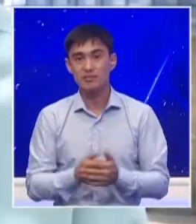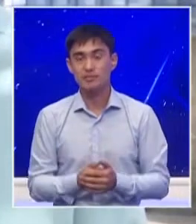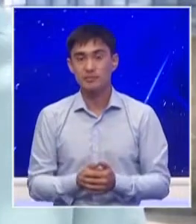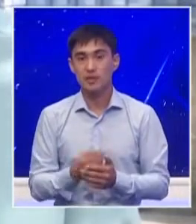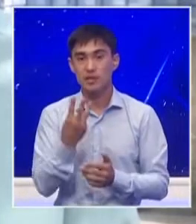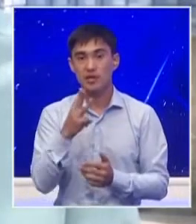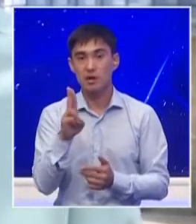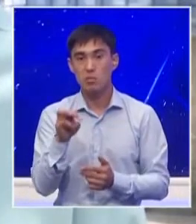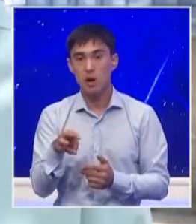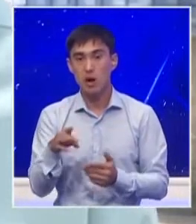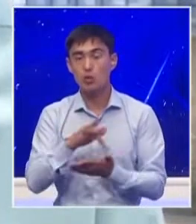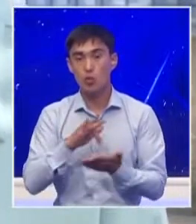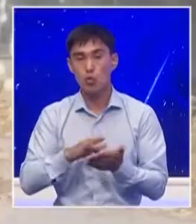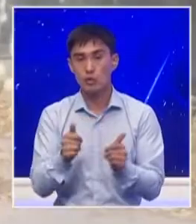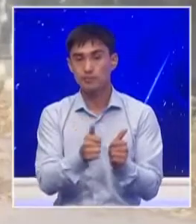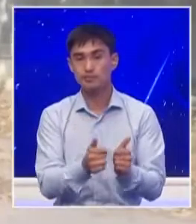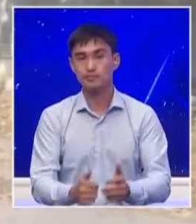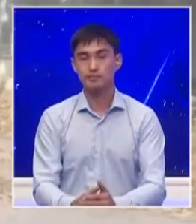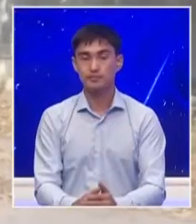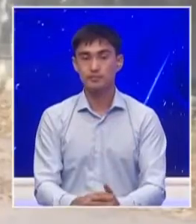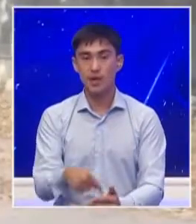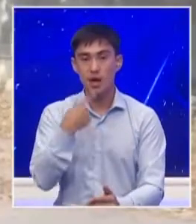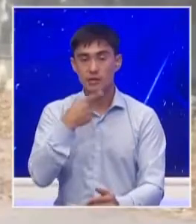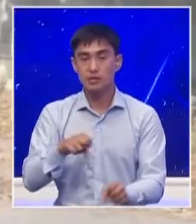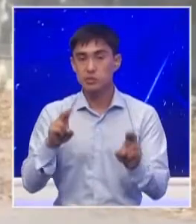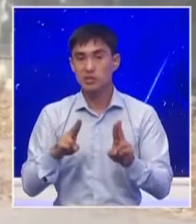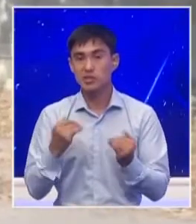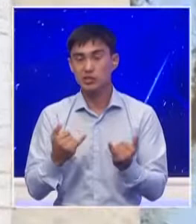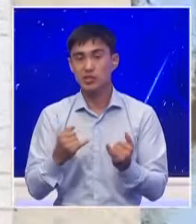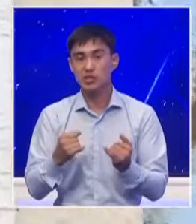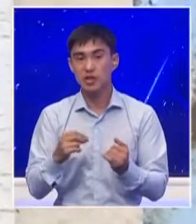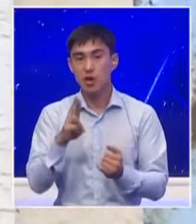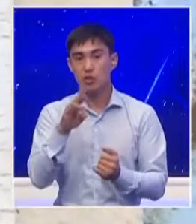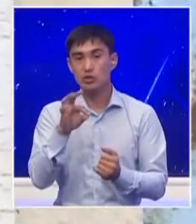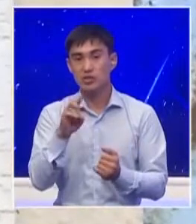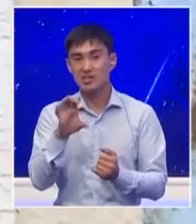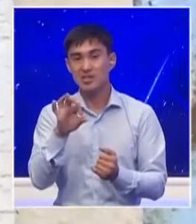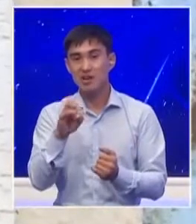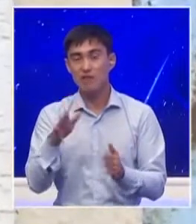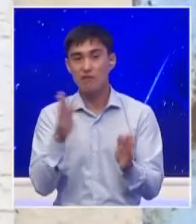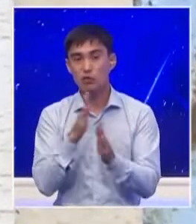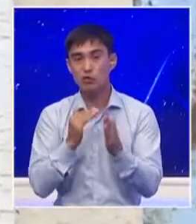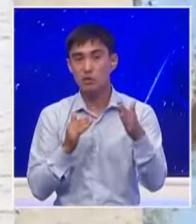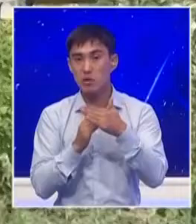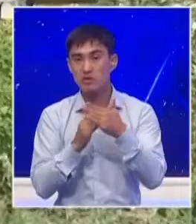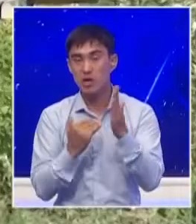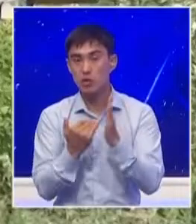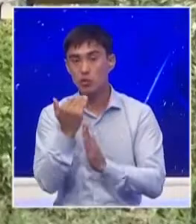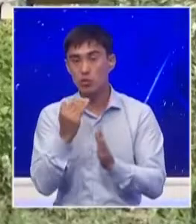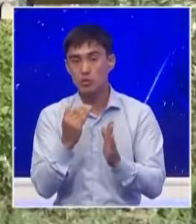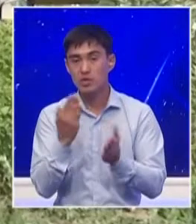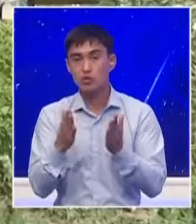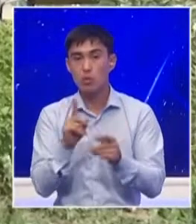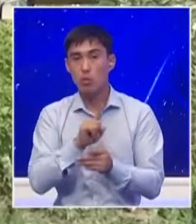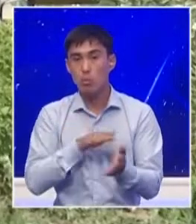3 километров от города как отмечают специалисты сейчас концентрация сероводорода в воздухе не превышает норму однако чтобы